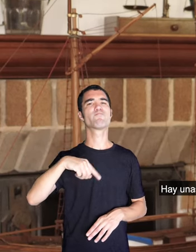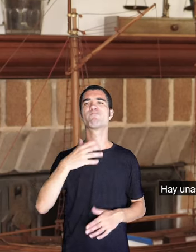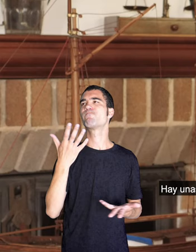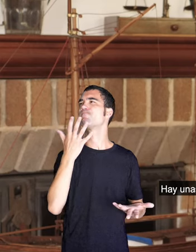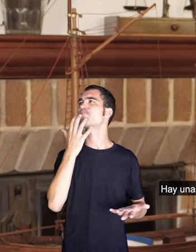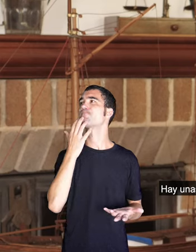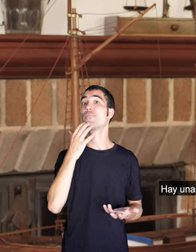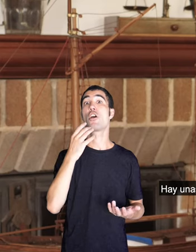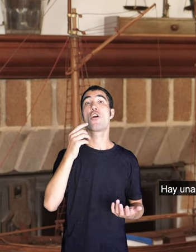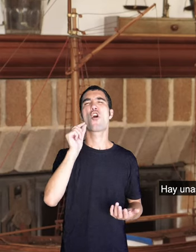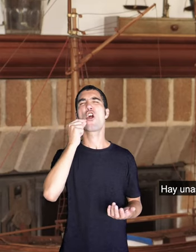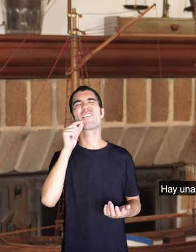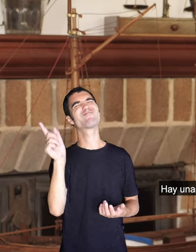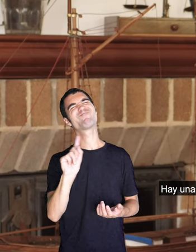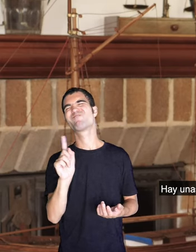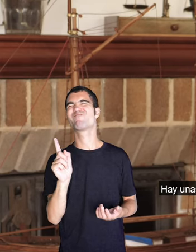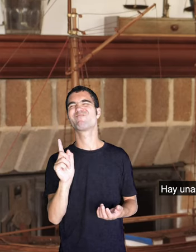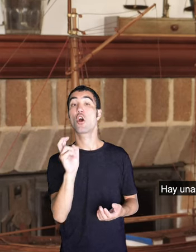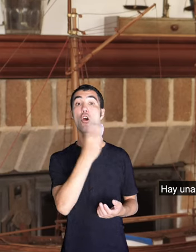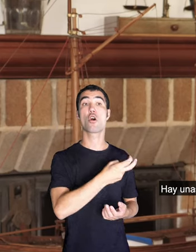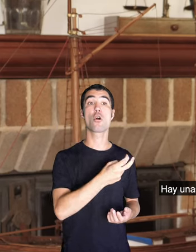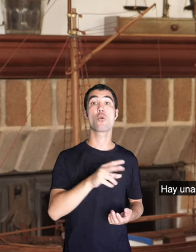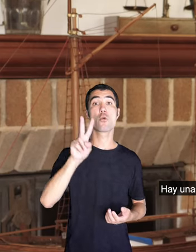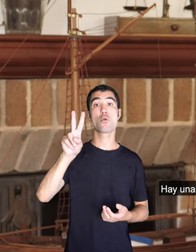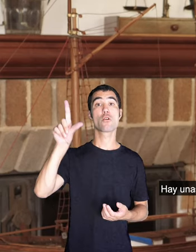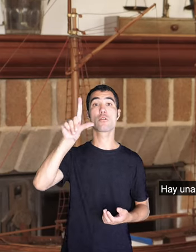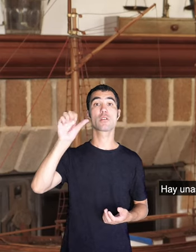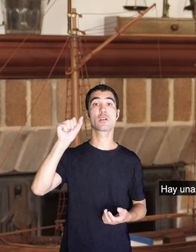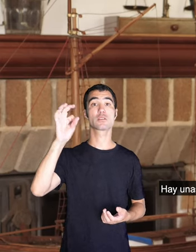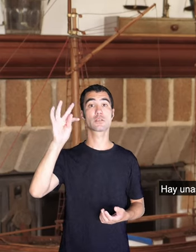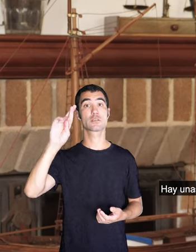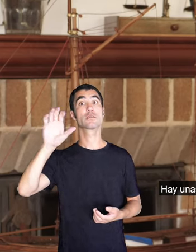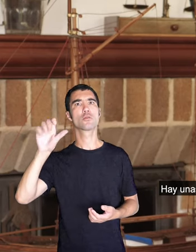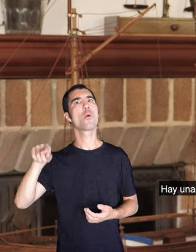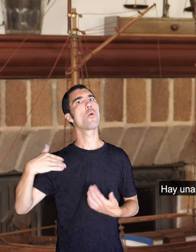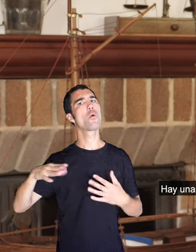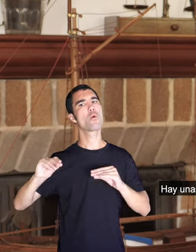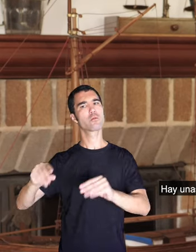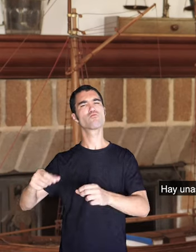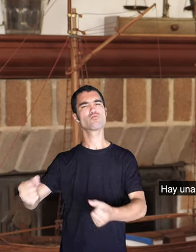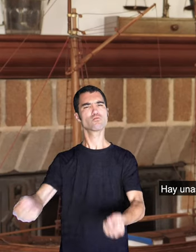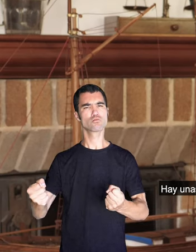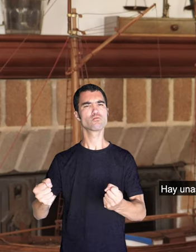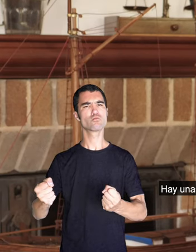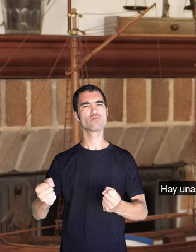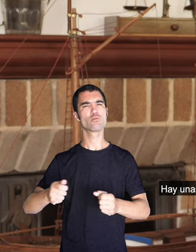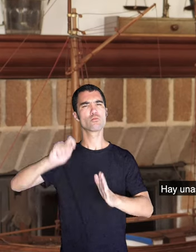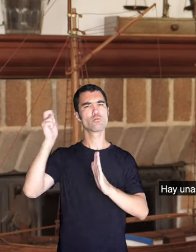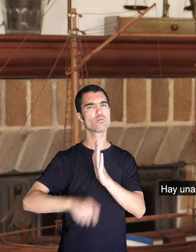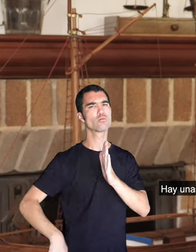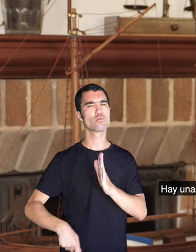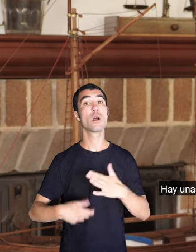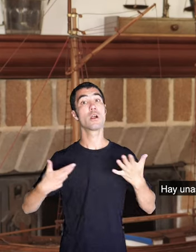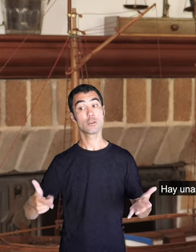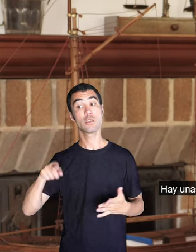es l'olivera no s'empleava, però l'oastre sí, l'oastre és molt fort. I